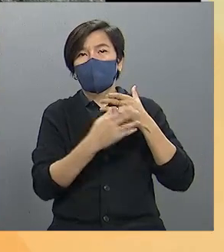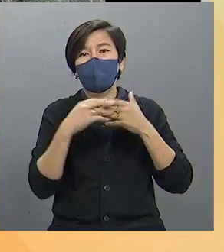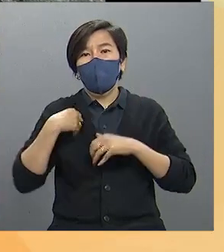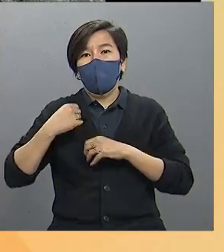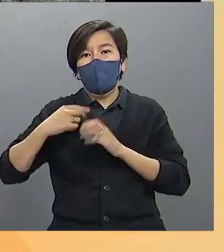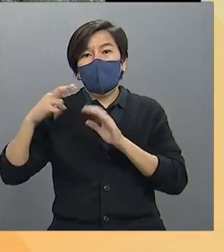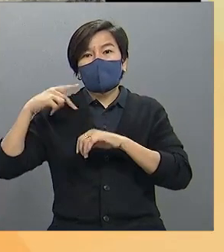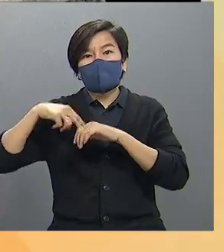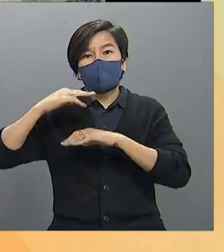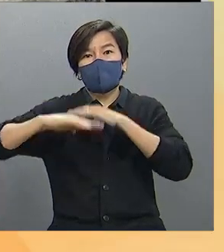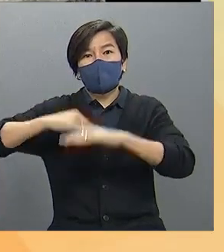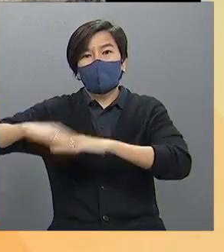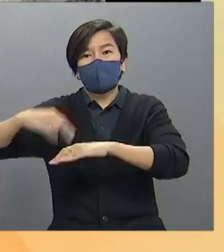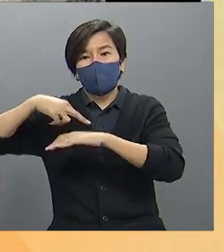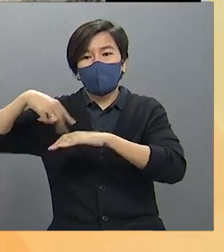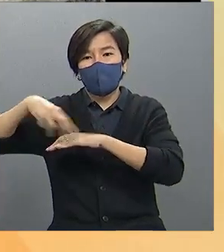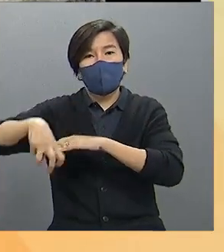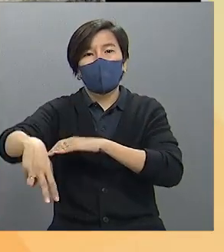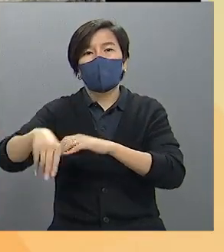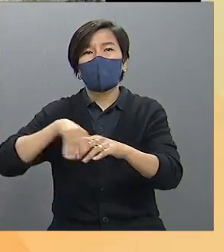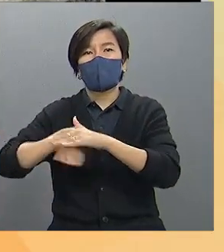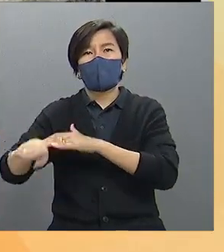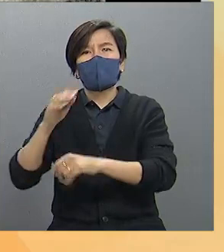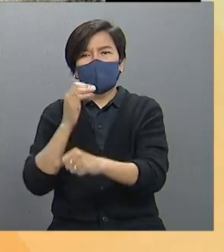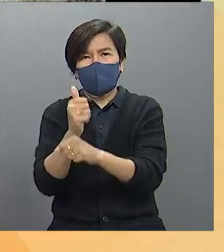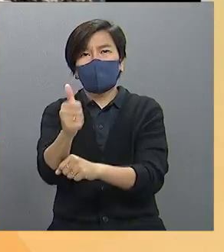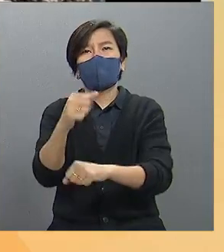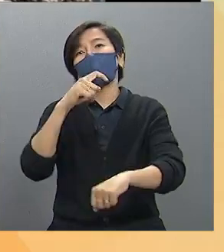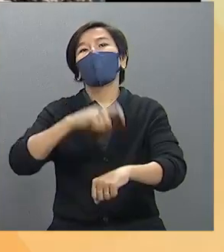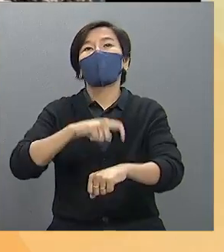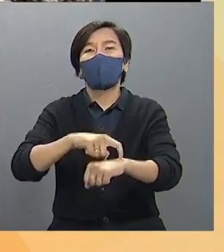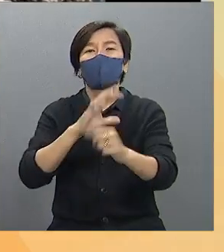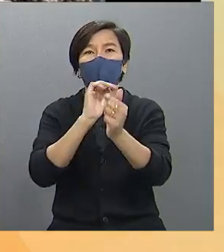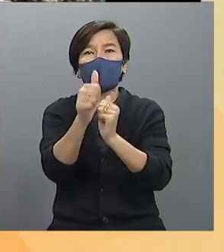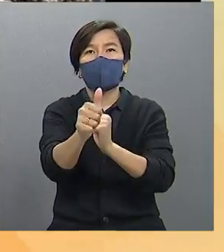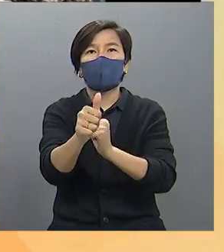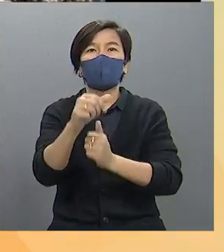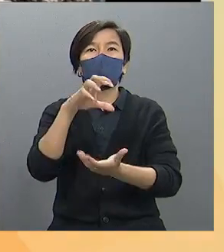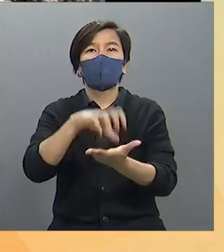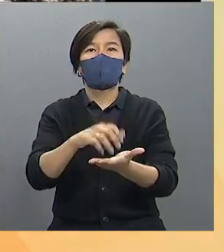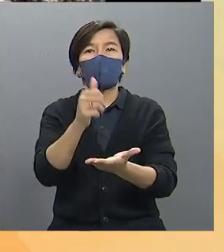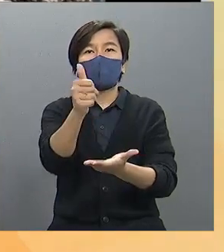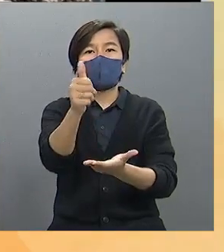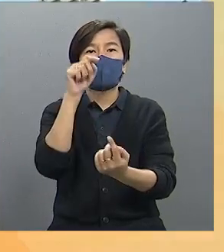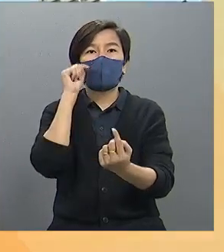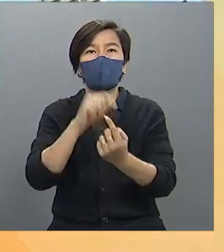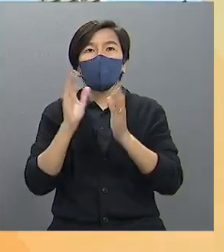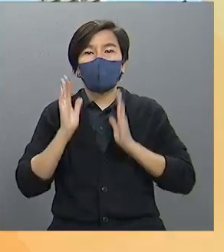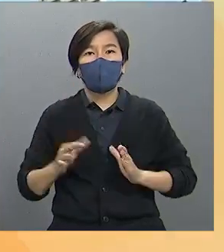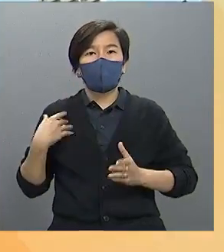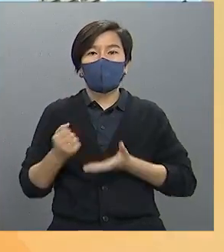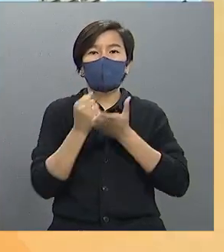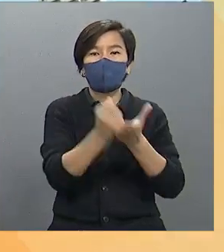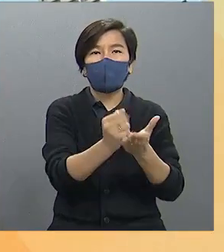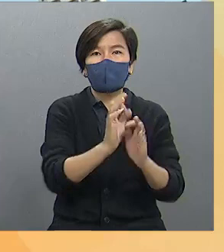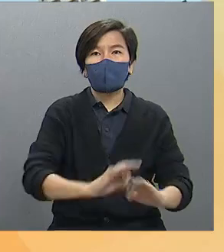นเพรวแ่นอนืไม่ใช่แค่เฉพาะคอที่ต้องเนยแชิวิรอดเท่านั้นแต่การเข้าไปช่วยเหลือคือมักต้องเอื่อตทีมกู้ไย